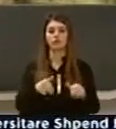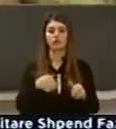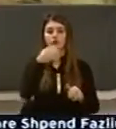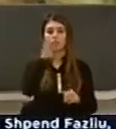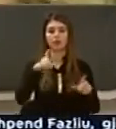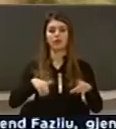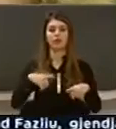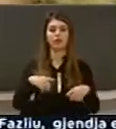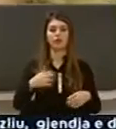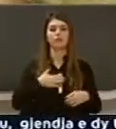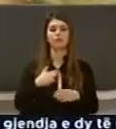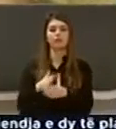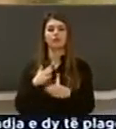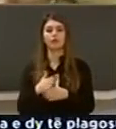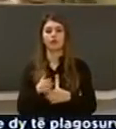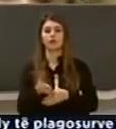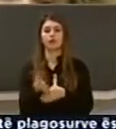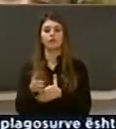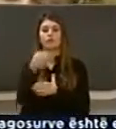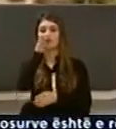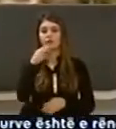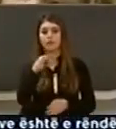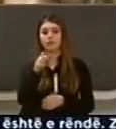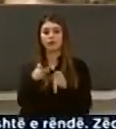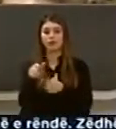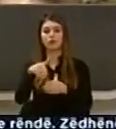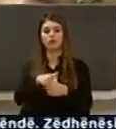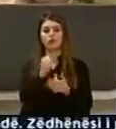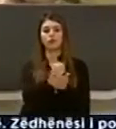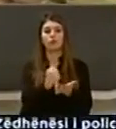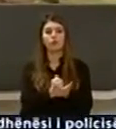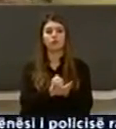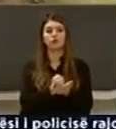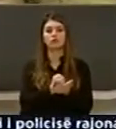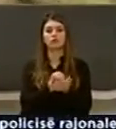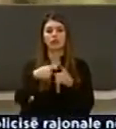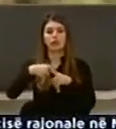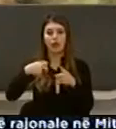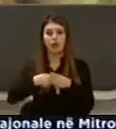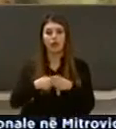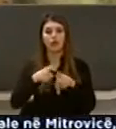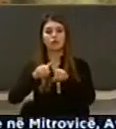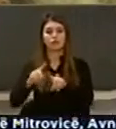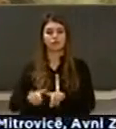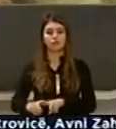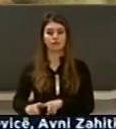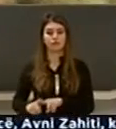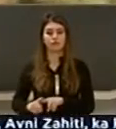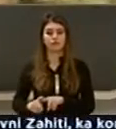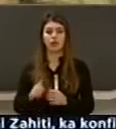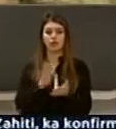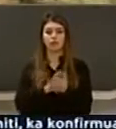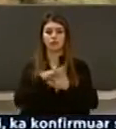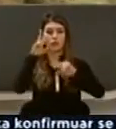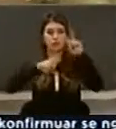akomodoj përkrasit e simpatizantë të militantët e vet në post, në kek dhe në administratë. Qofse e morëm në bazë disa analizave që janë shënime